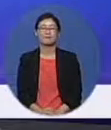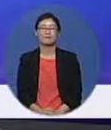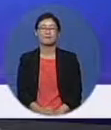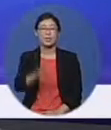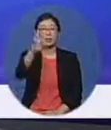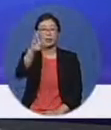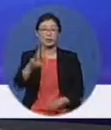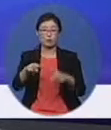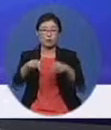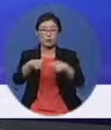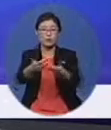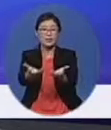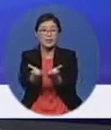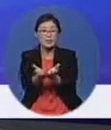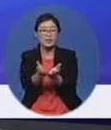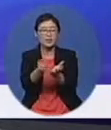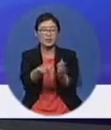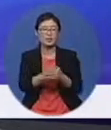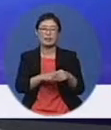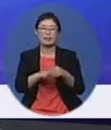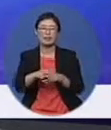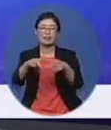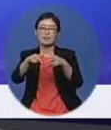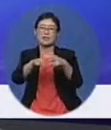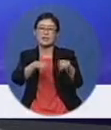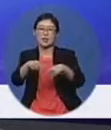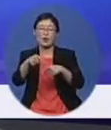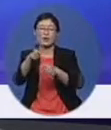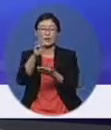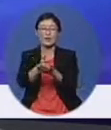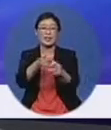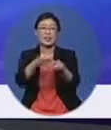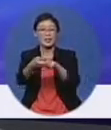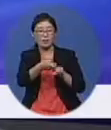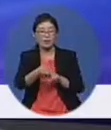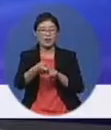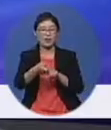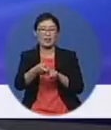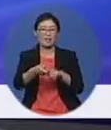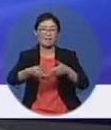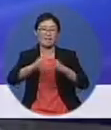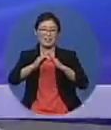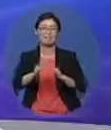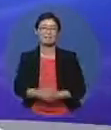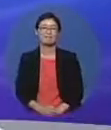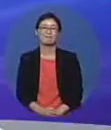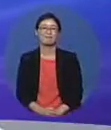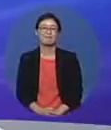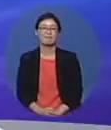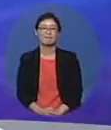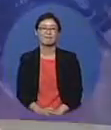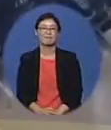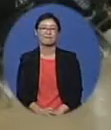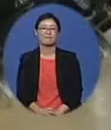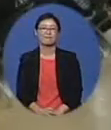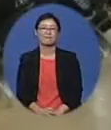광주 지역 장애계 단체들이 광주 장애인 정책 연대를 구성하기 위해서 실무자들 간 만남의 자리를 가졌습니다.